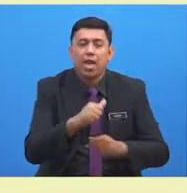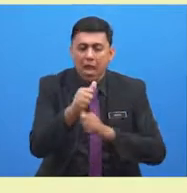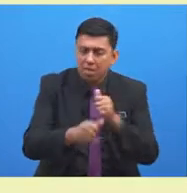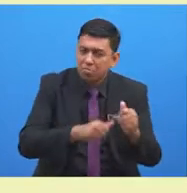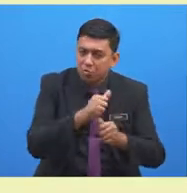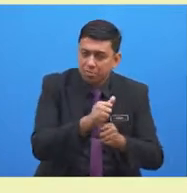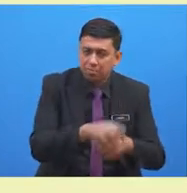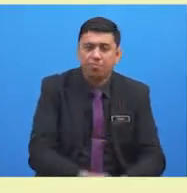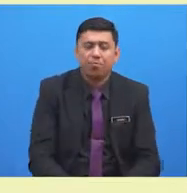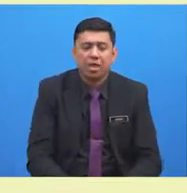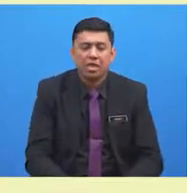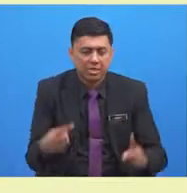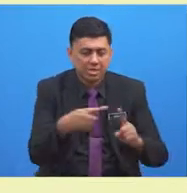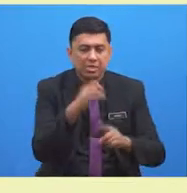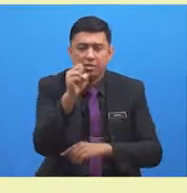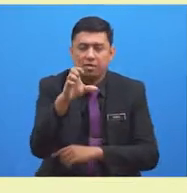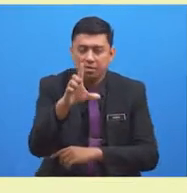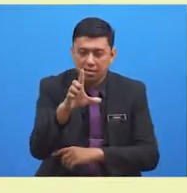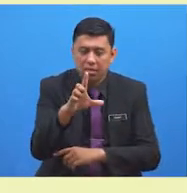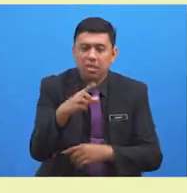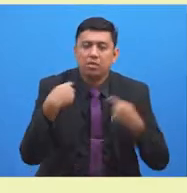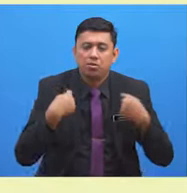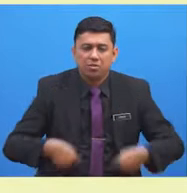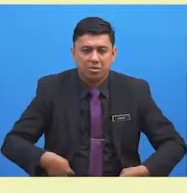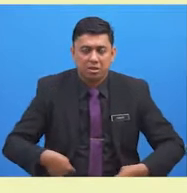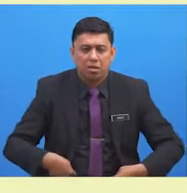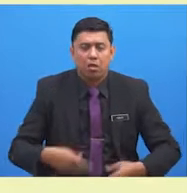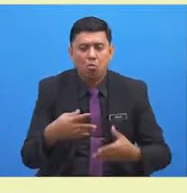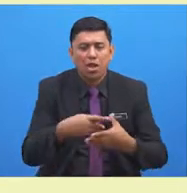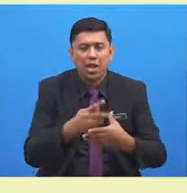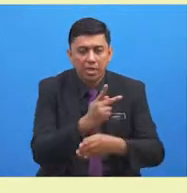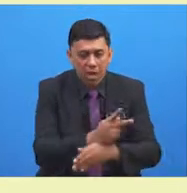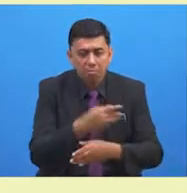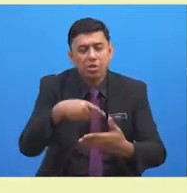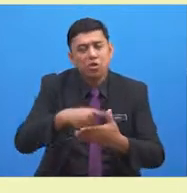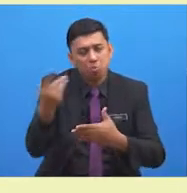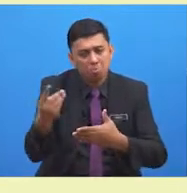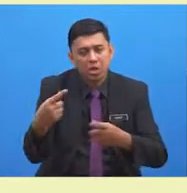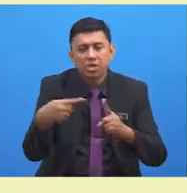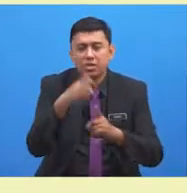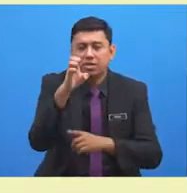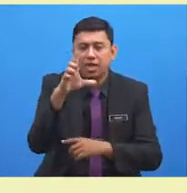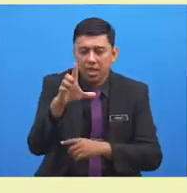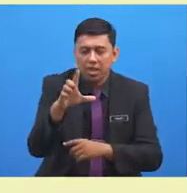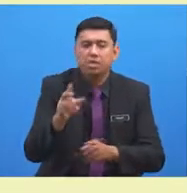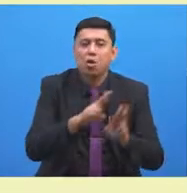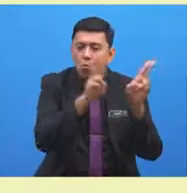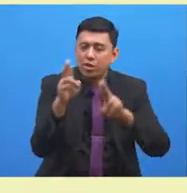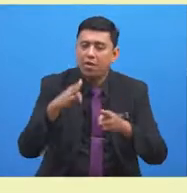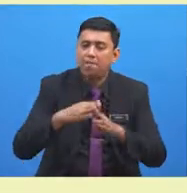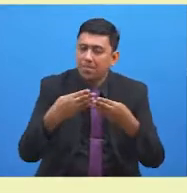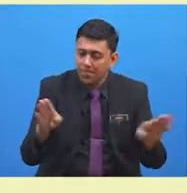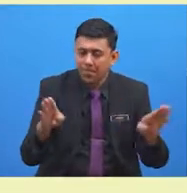tubuh dan mengeluarkan karbon dioksida dari sel ke udara bebas. Proses